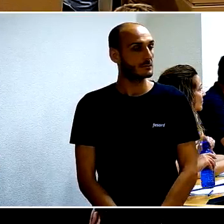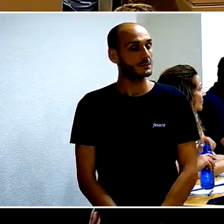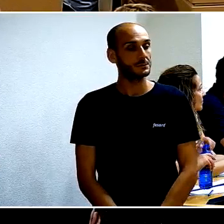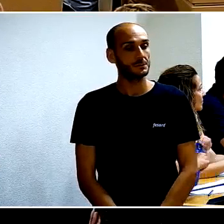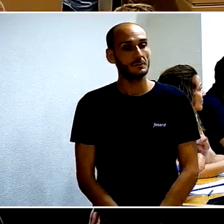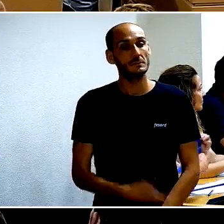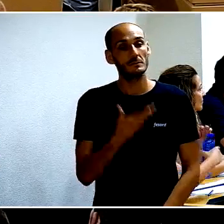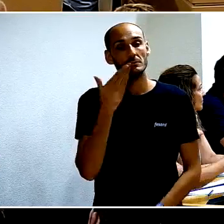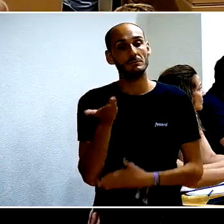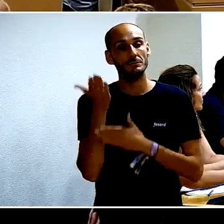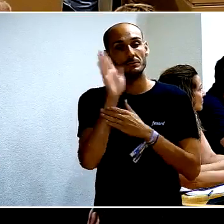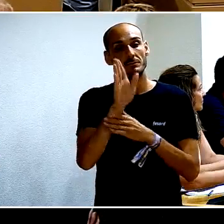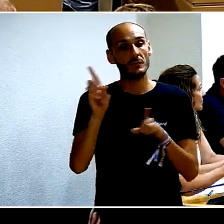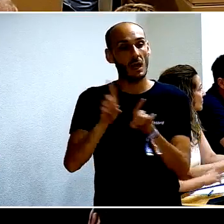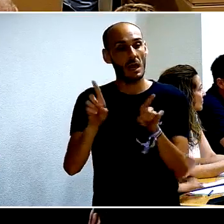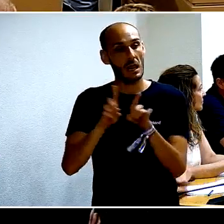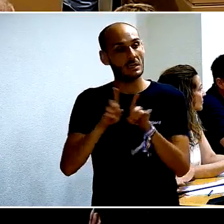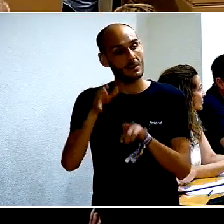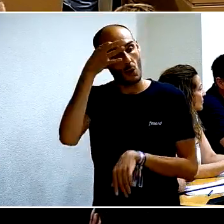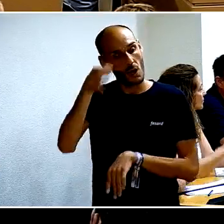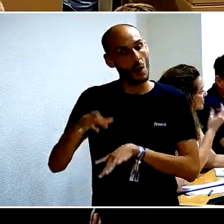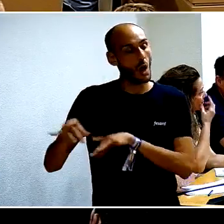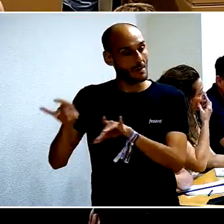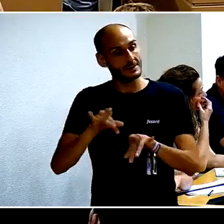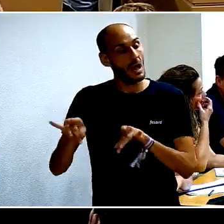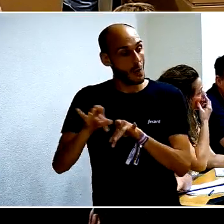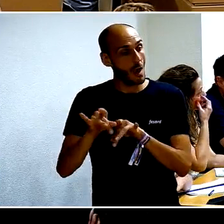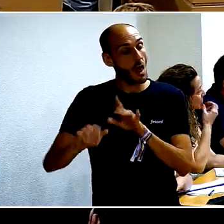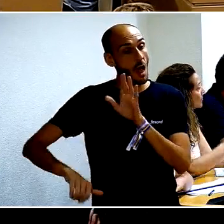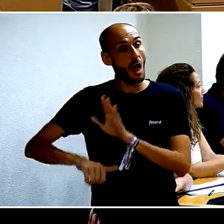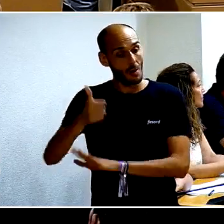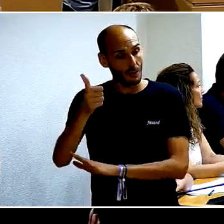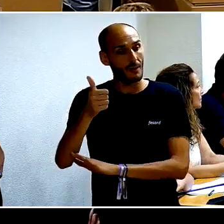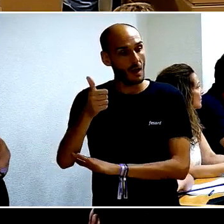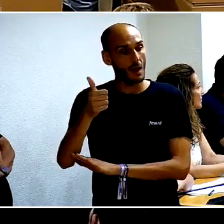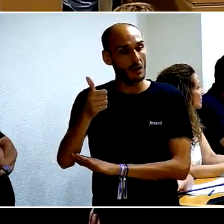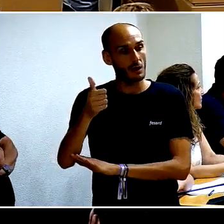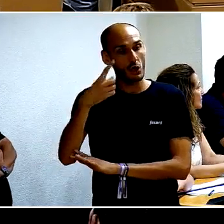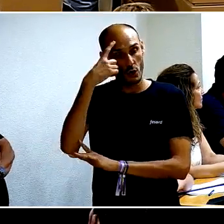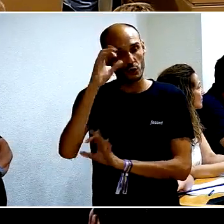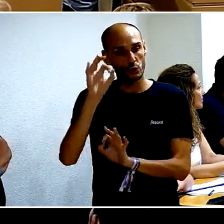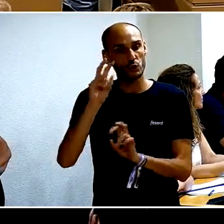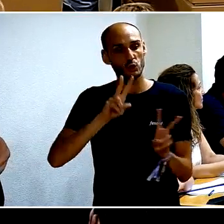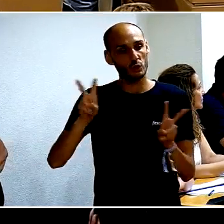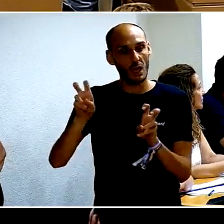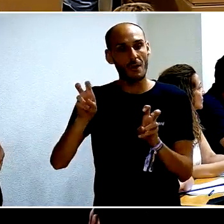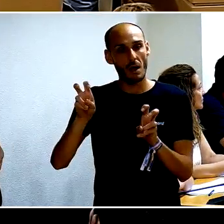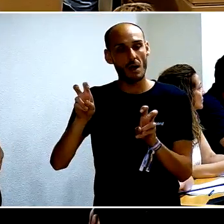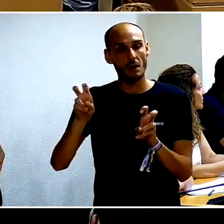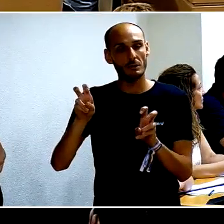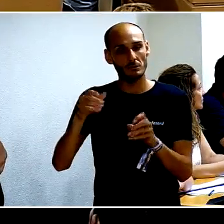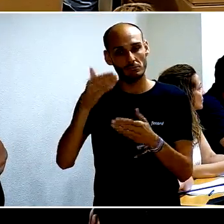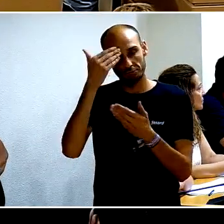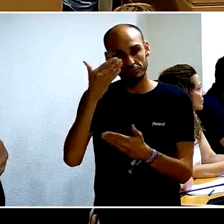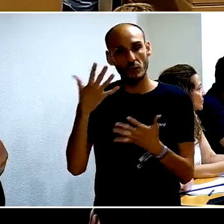de l'agermanament amb un poble del Sàhara, crec que era una qüestió que se tenia que rememorar,